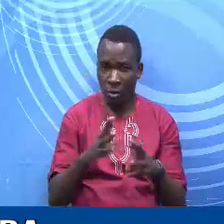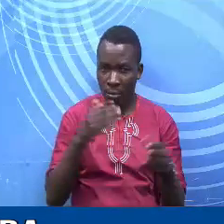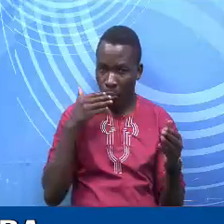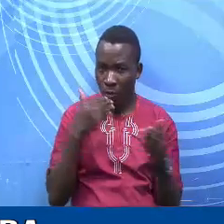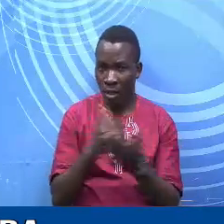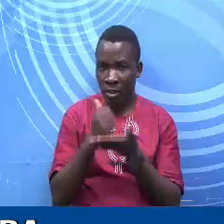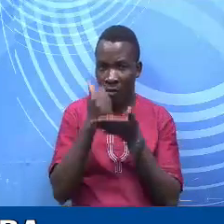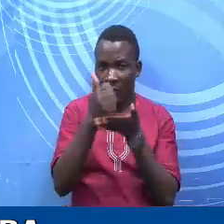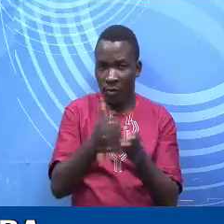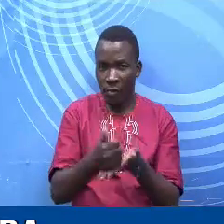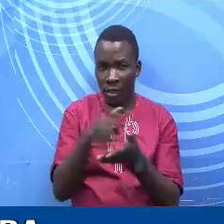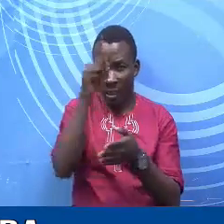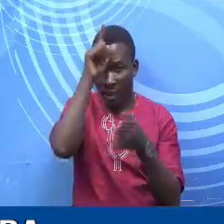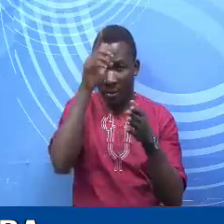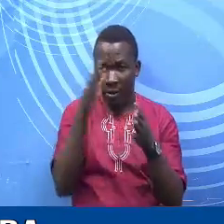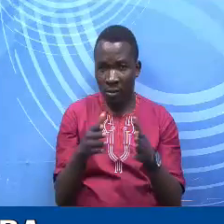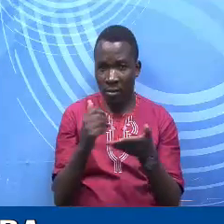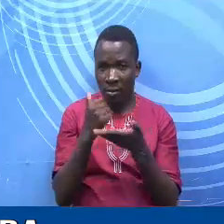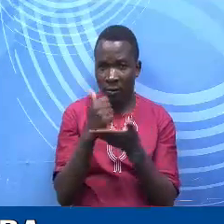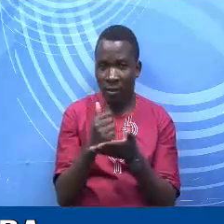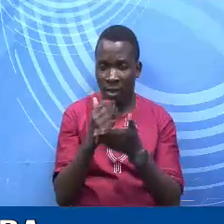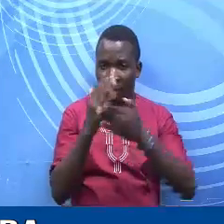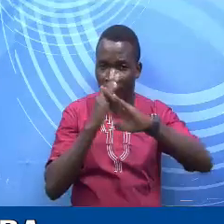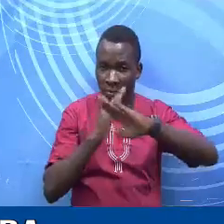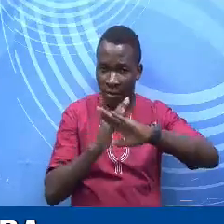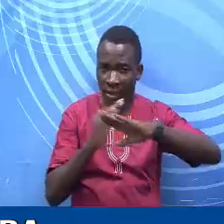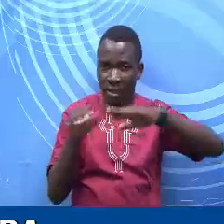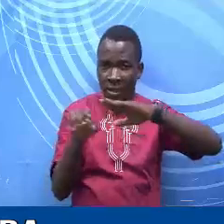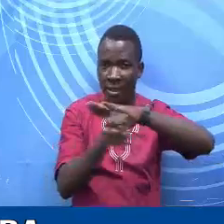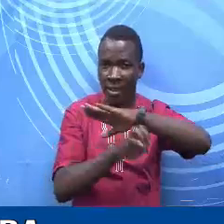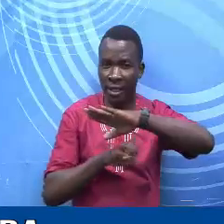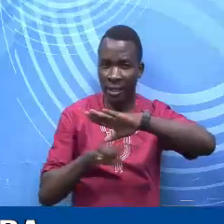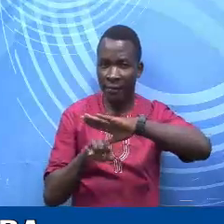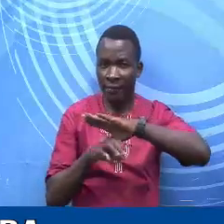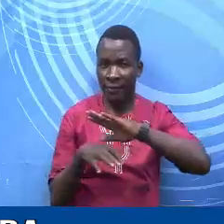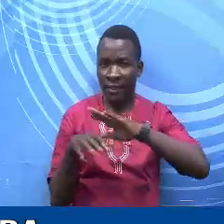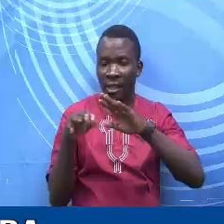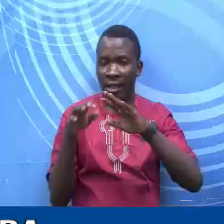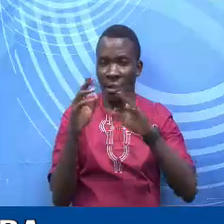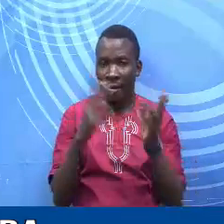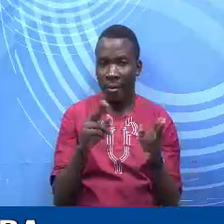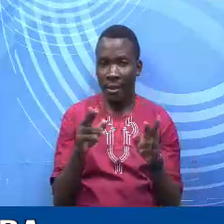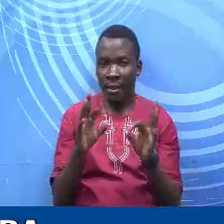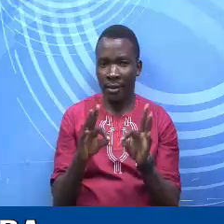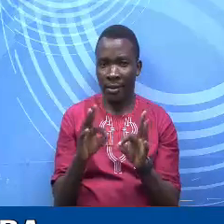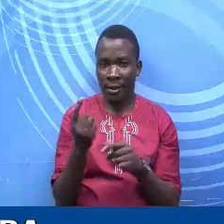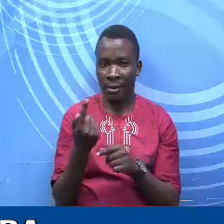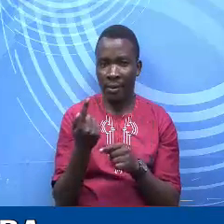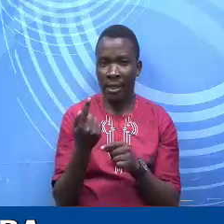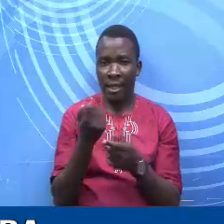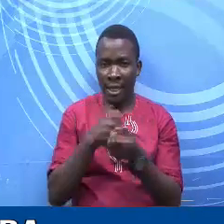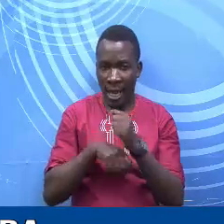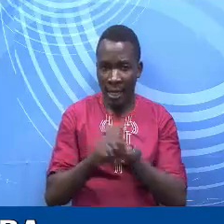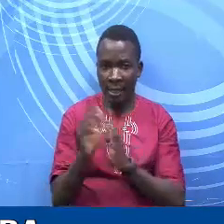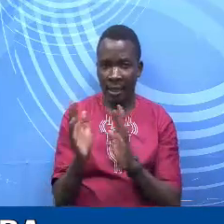abaturage ariko bukanafasha nanone kwita no kurengera ibidukikije. Ubundi kintu cy'ambere ni njye na migambi